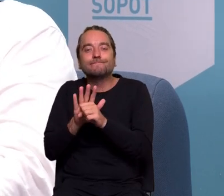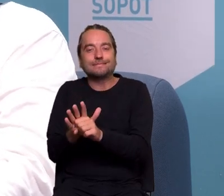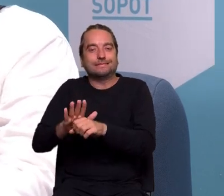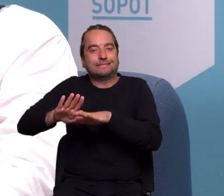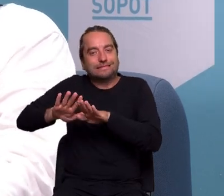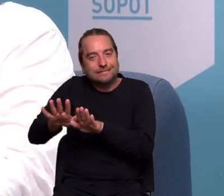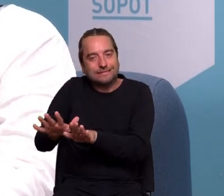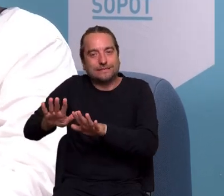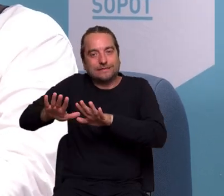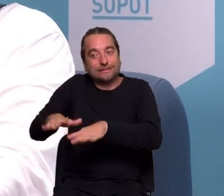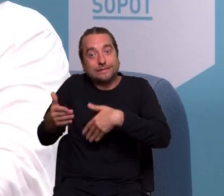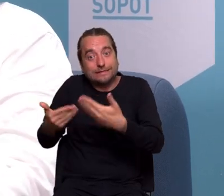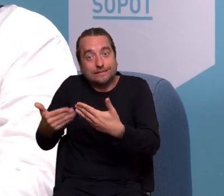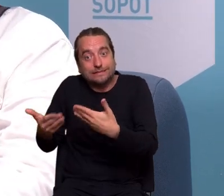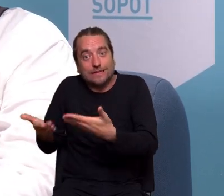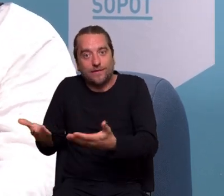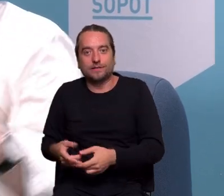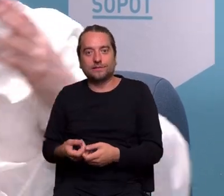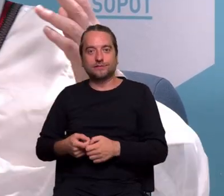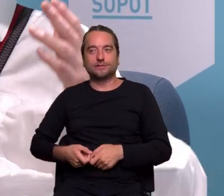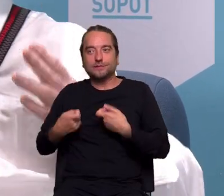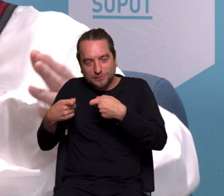takich miejsc jak to, wiecie państwo. No.